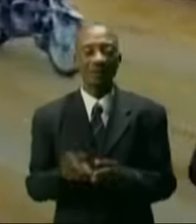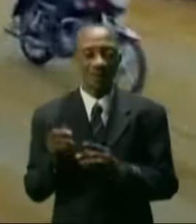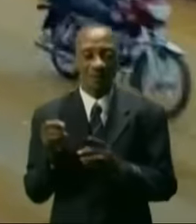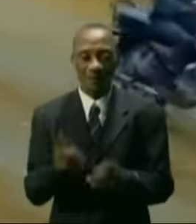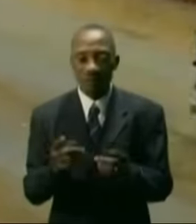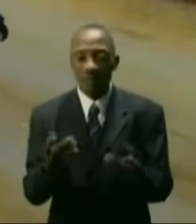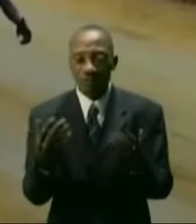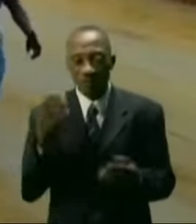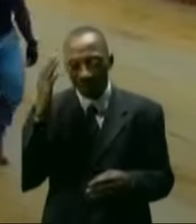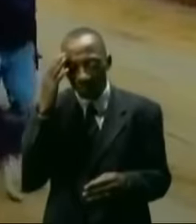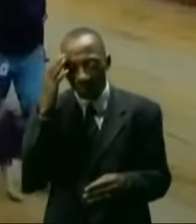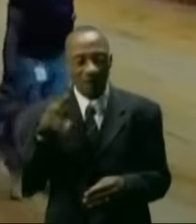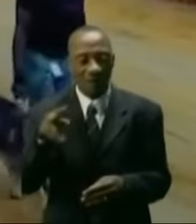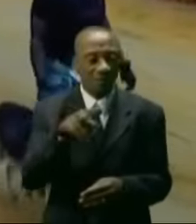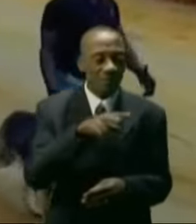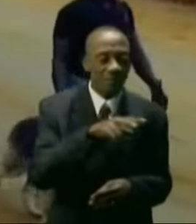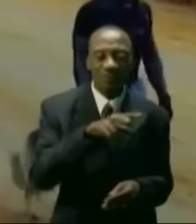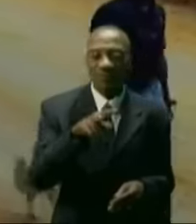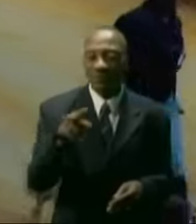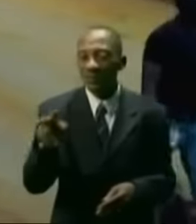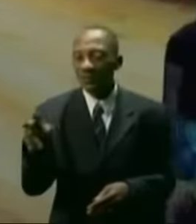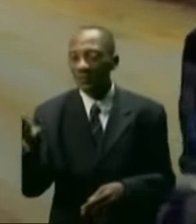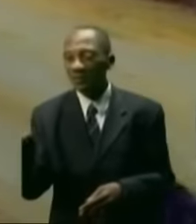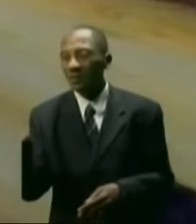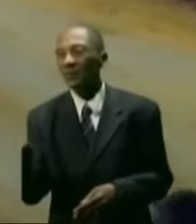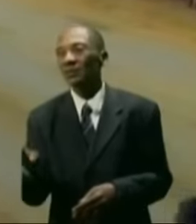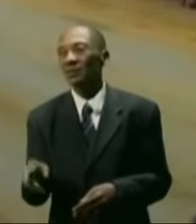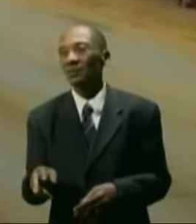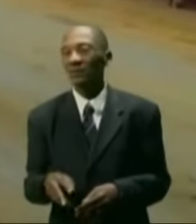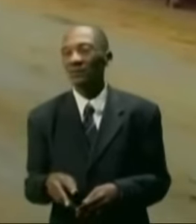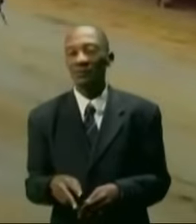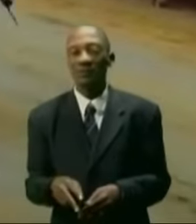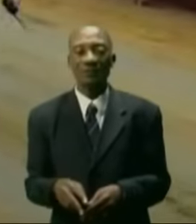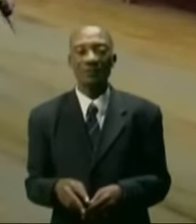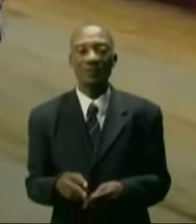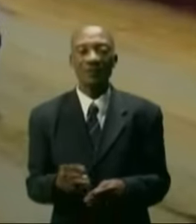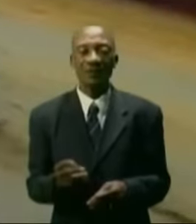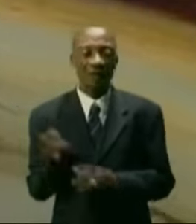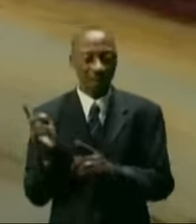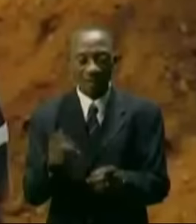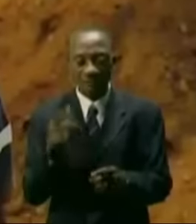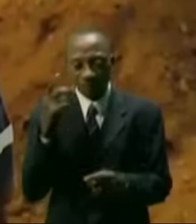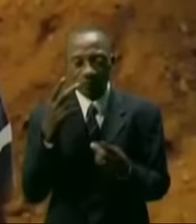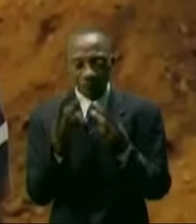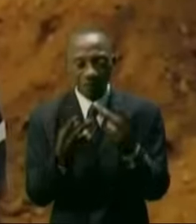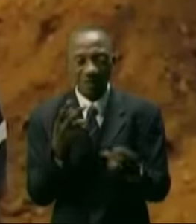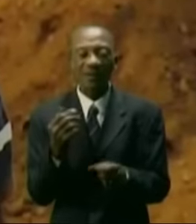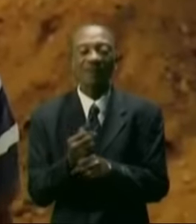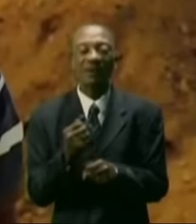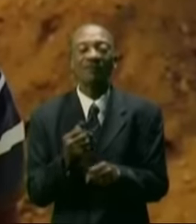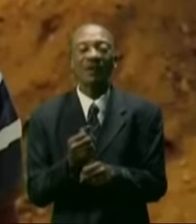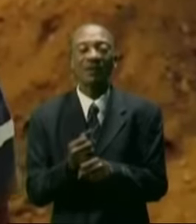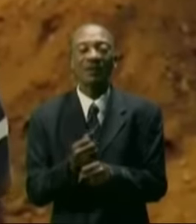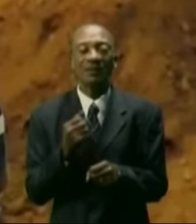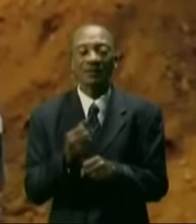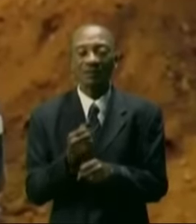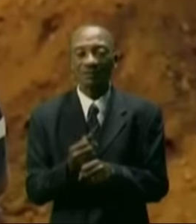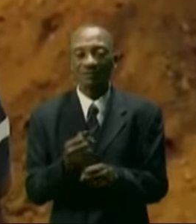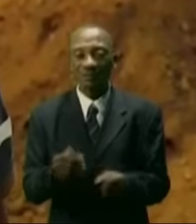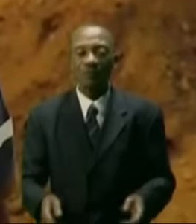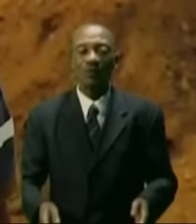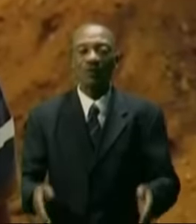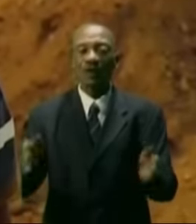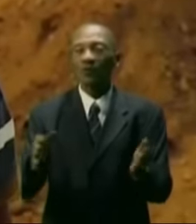1 de l'Ituri a inspecté les travaux exécutés par l'entreprise Mogabao. Il a palpé du doigt l'évolution